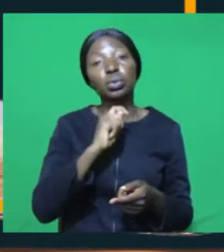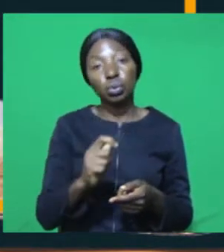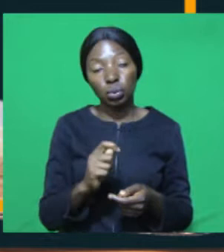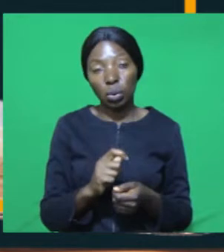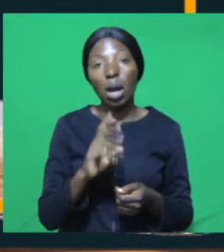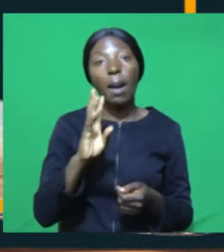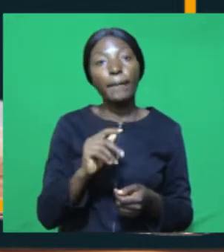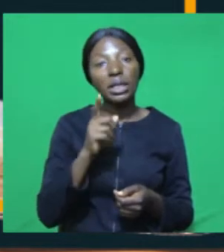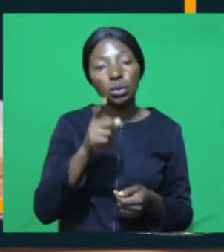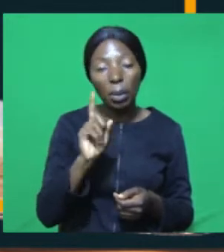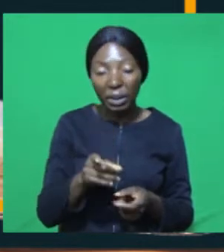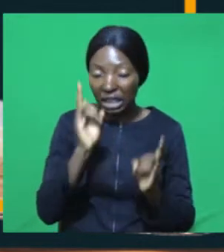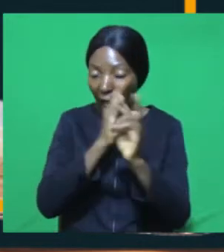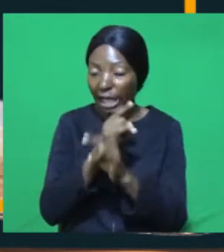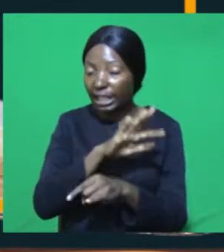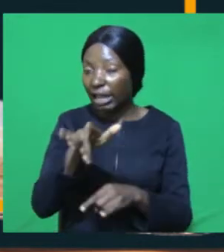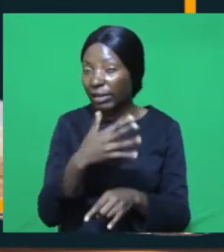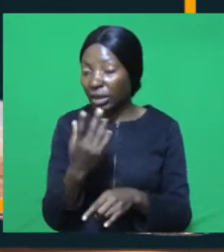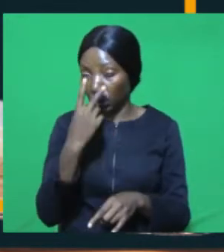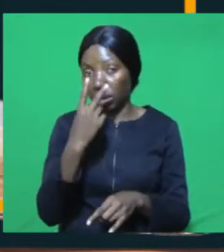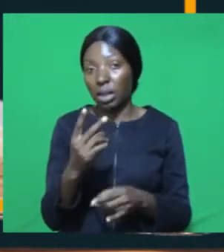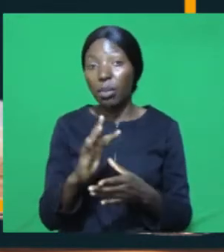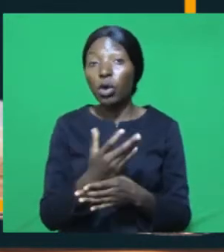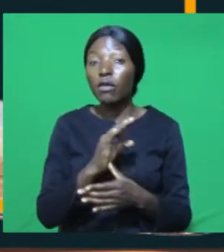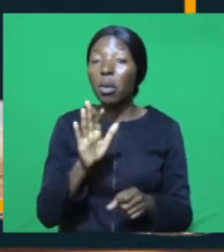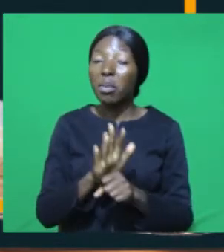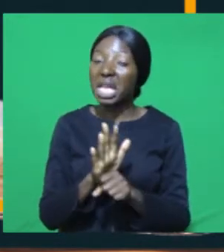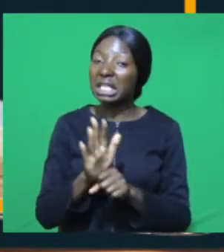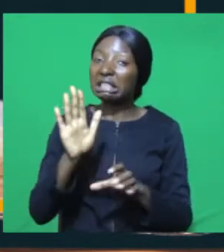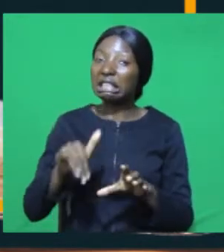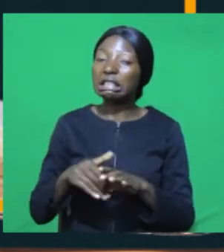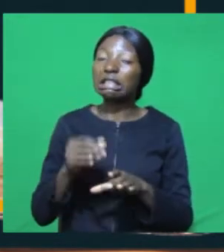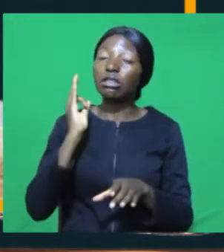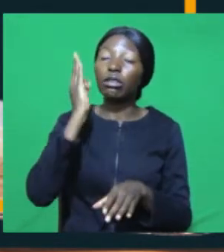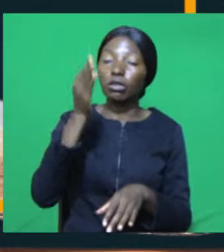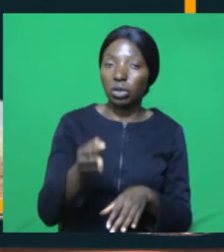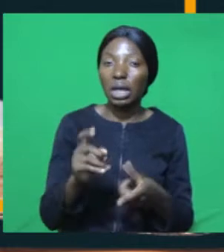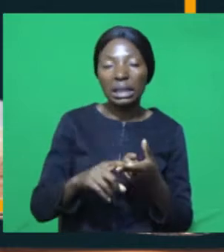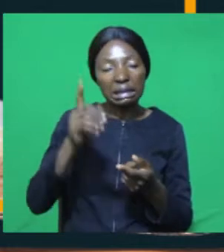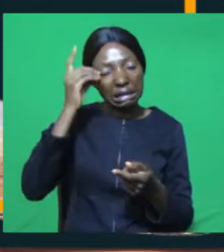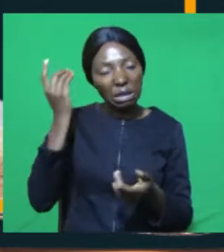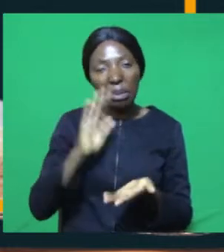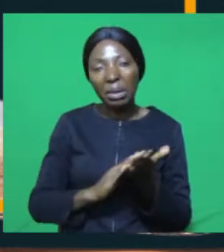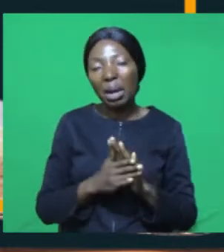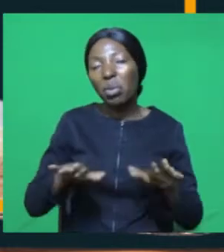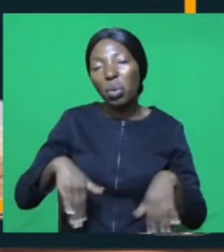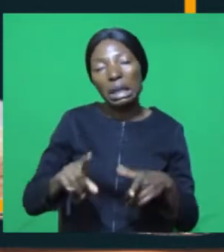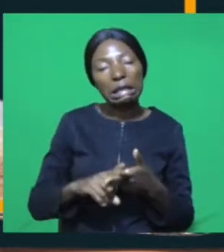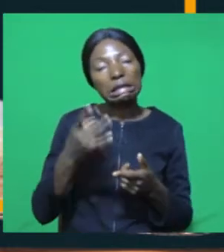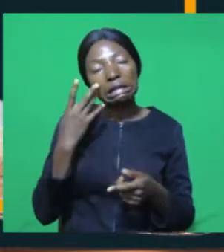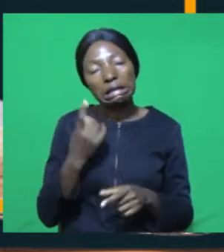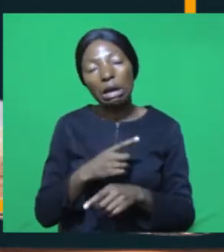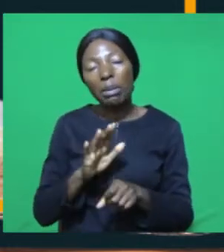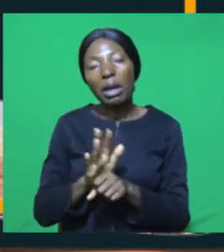zvokwadi. Asi wevanza zvawaona nekuti ndezve mazuva mazhinji anozouya. Ini Daniel ndakapera simba ndikarwara